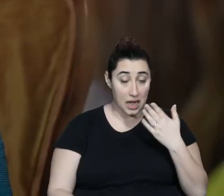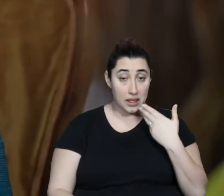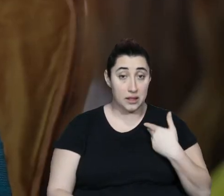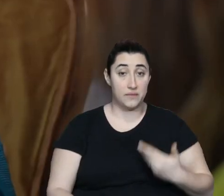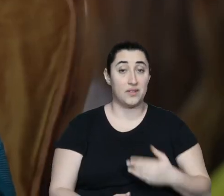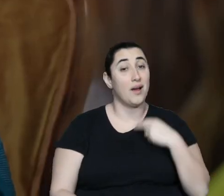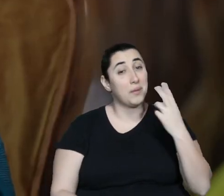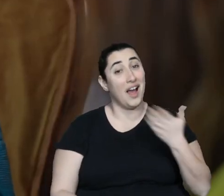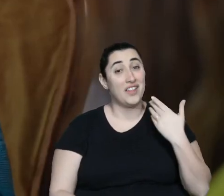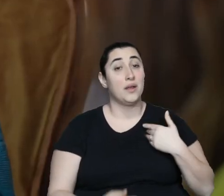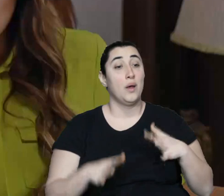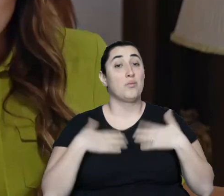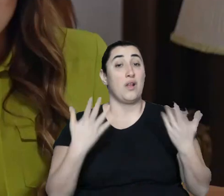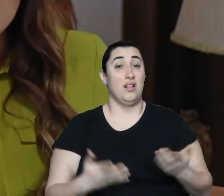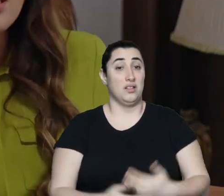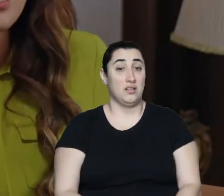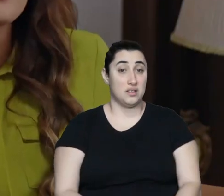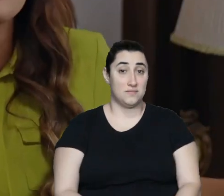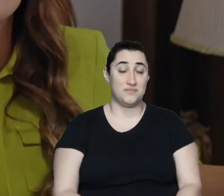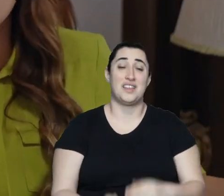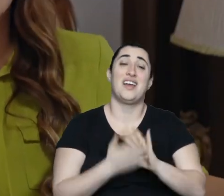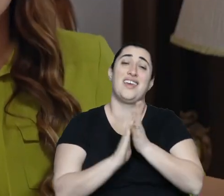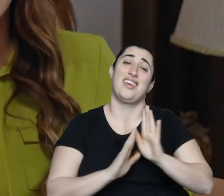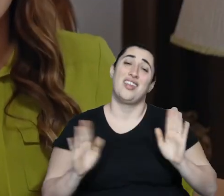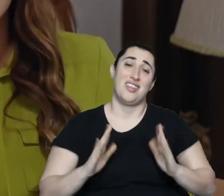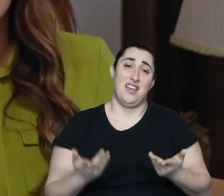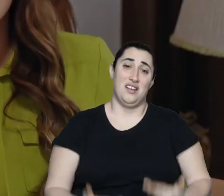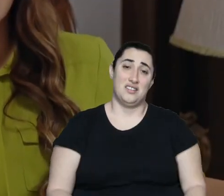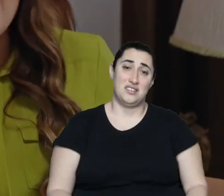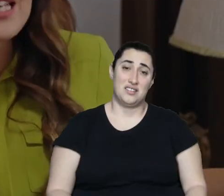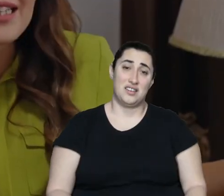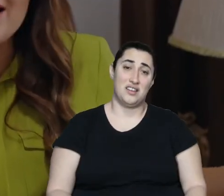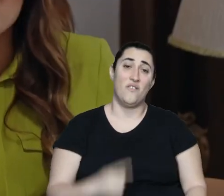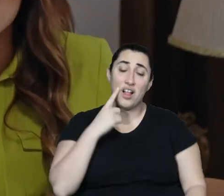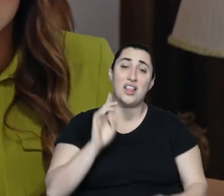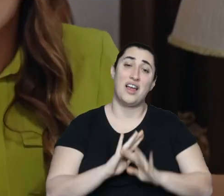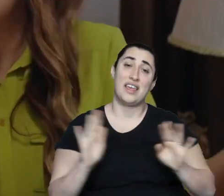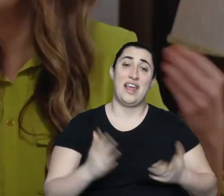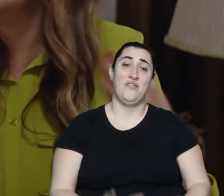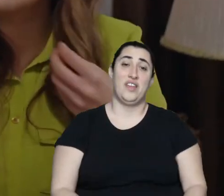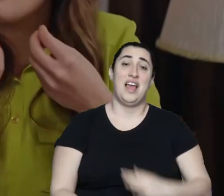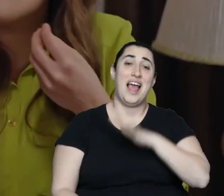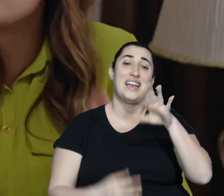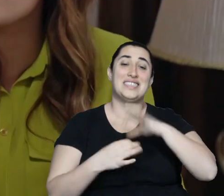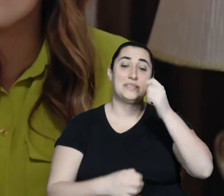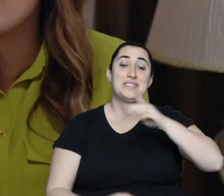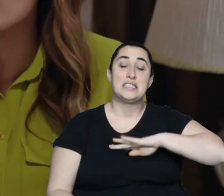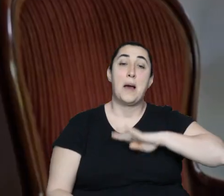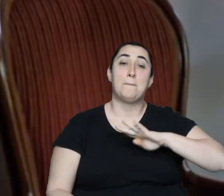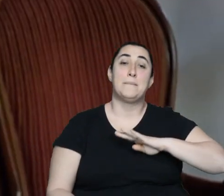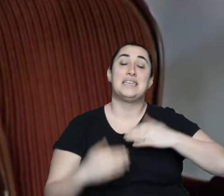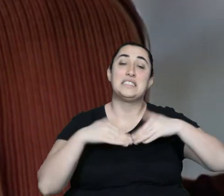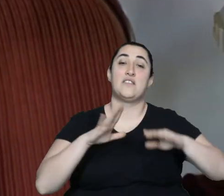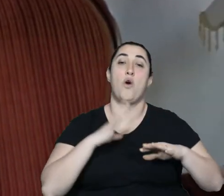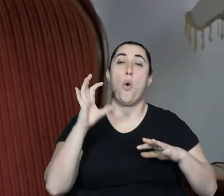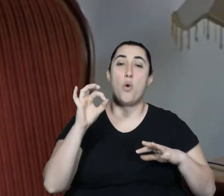anlat. Abla hadi, içimiz şişti vallahi. Ya yeter ama artık ya. Gerçekten yeter. Her insanın bir tahammül sınırı var.